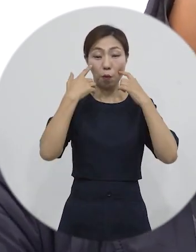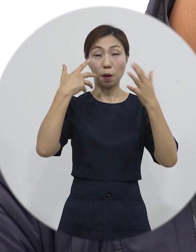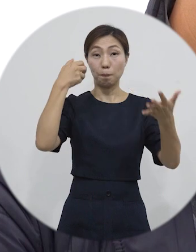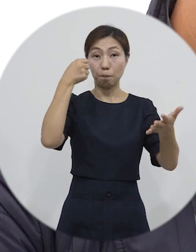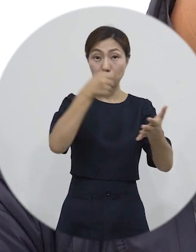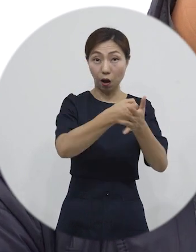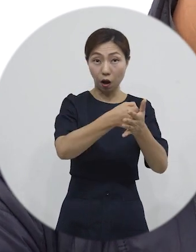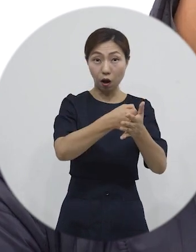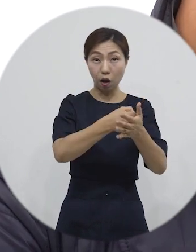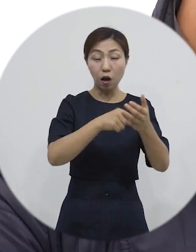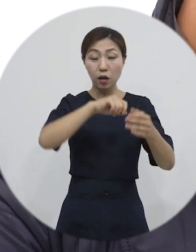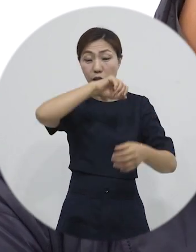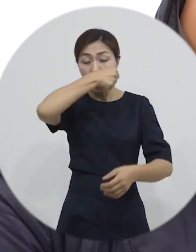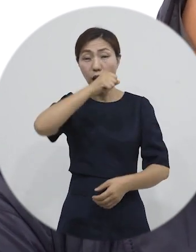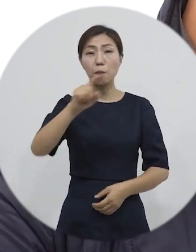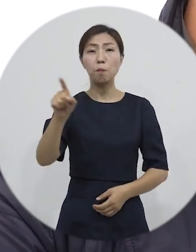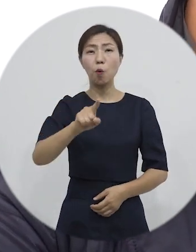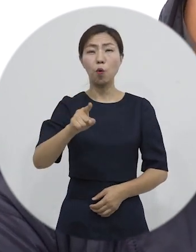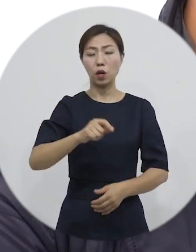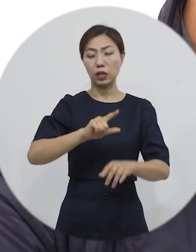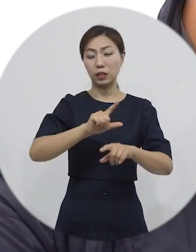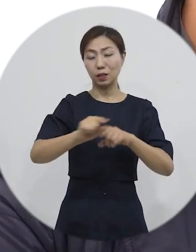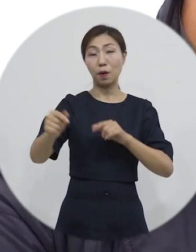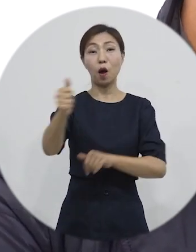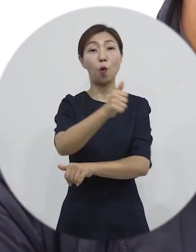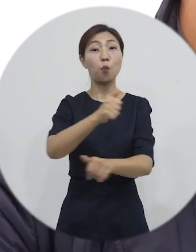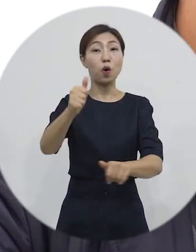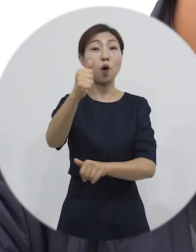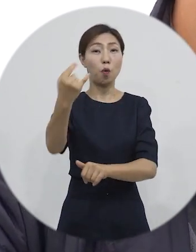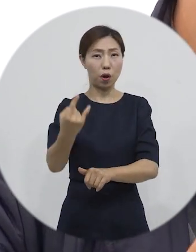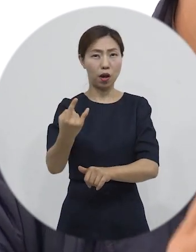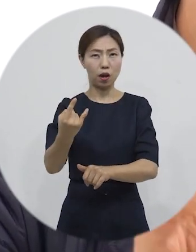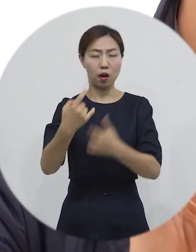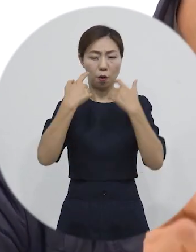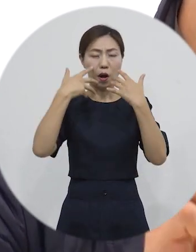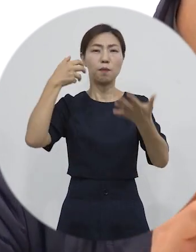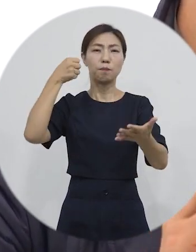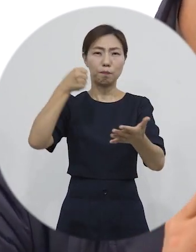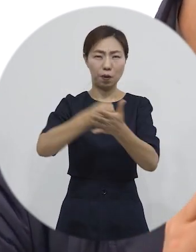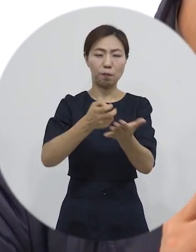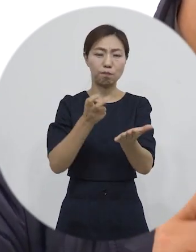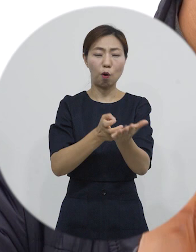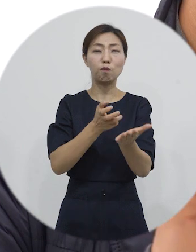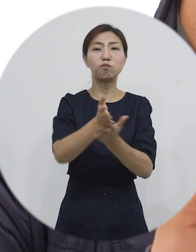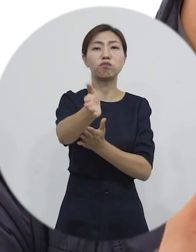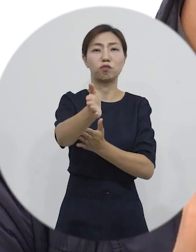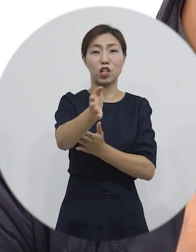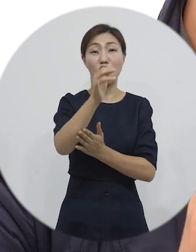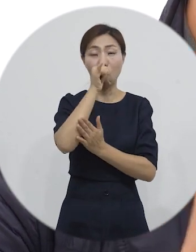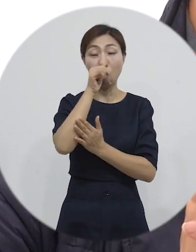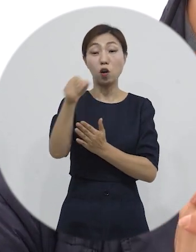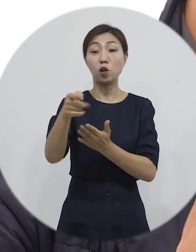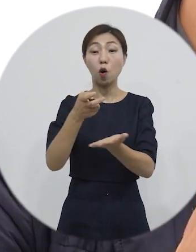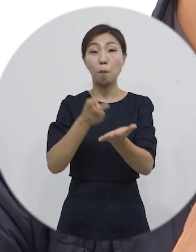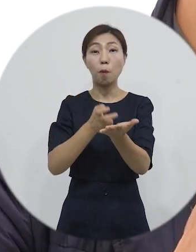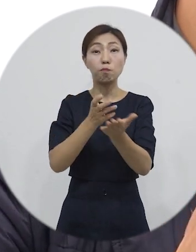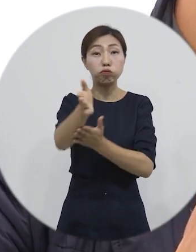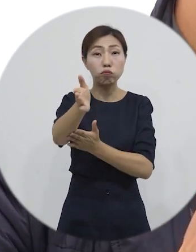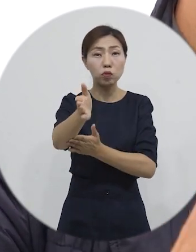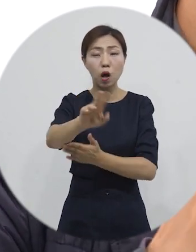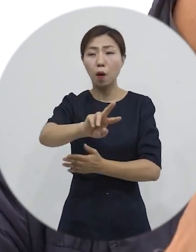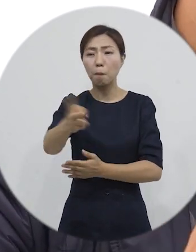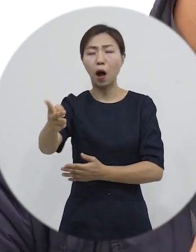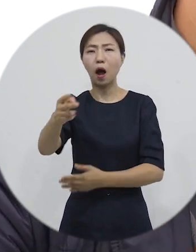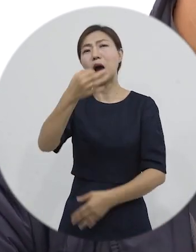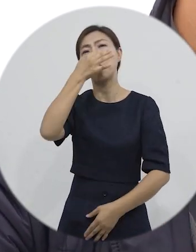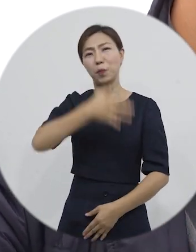확정된 예산은 지방의회의 의결을 통해서 결정이 된 것들을 예산이라고 하고요. 그 예산은 바꿀 수가 없습니다.